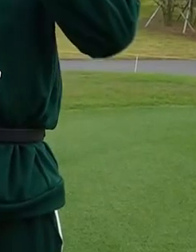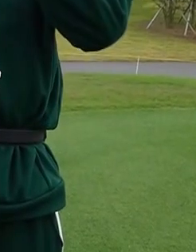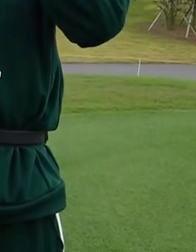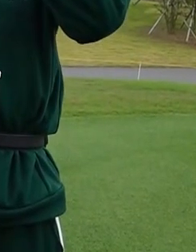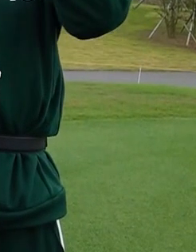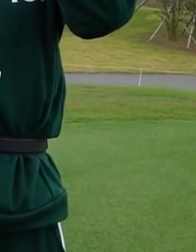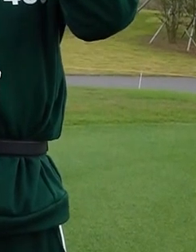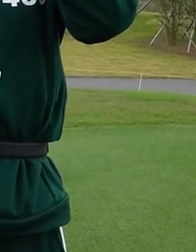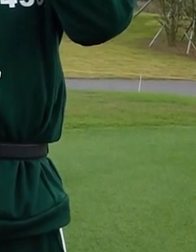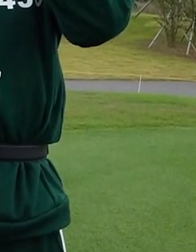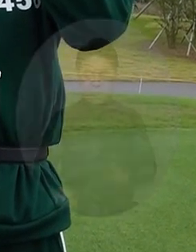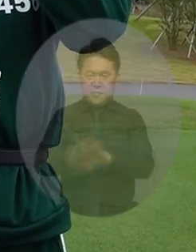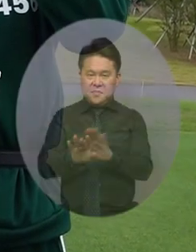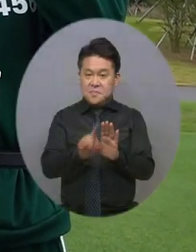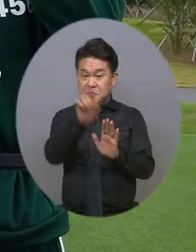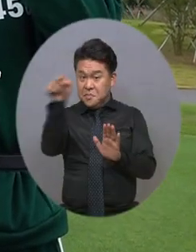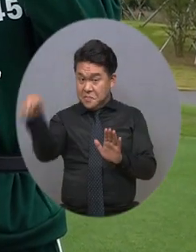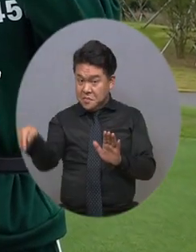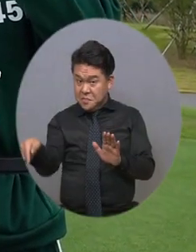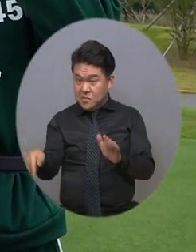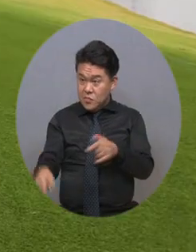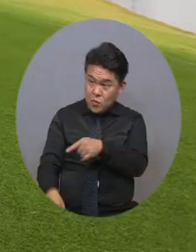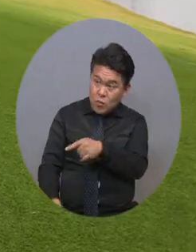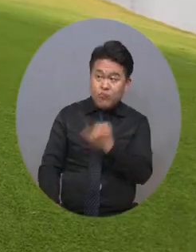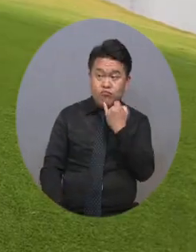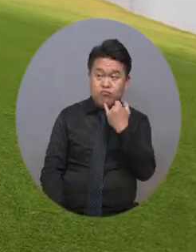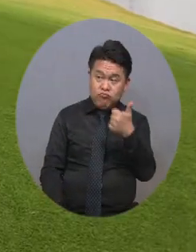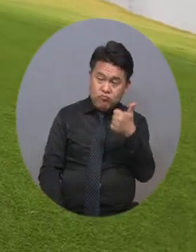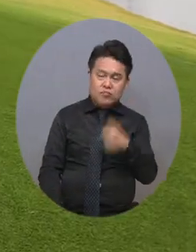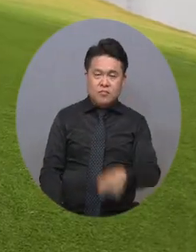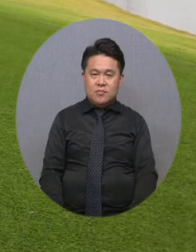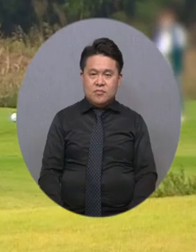벙커 넘어서 오른쪽. 어? 맞배드야. 오른쪽 비슷한데. 맞배드.